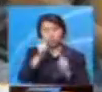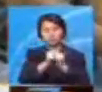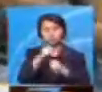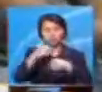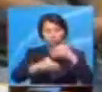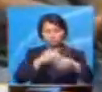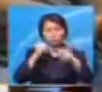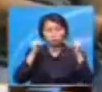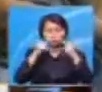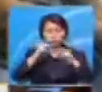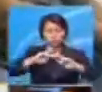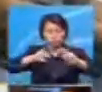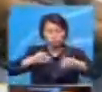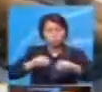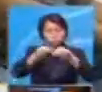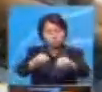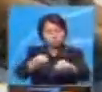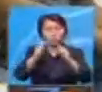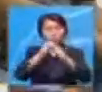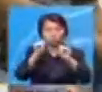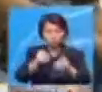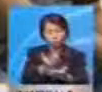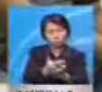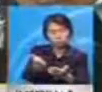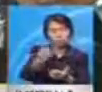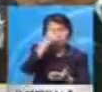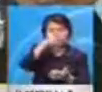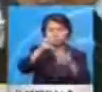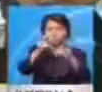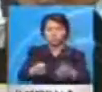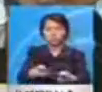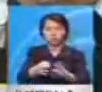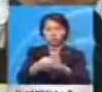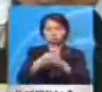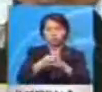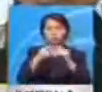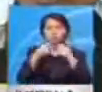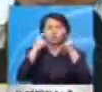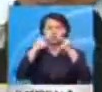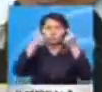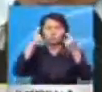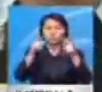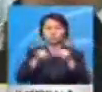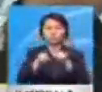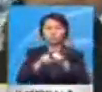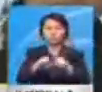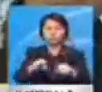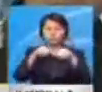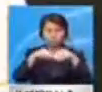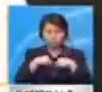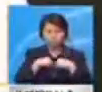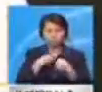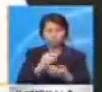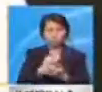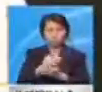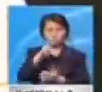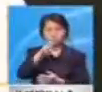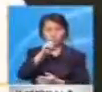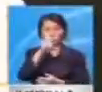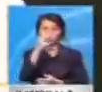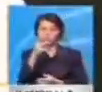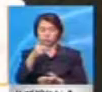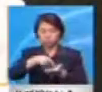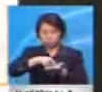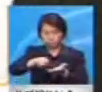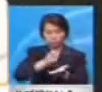swasta dalam meningkatkan penawaran rumah mampu milik kepada rakyat pemohon berjaya juga menerima insentif r30,000